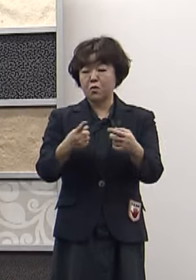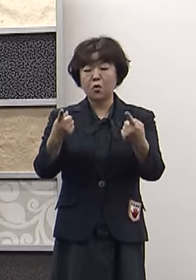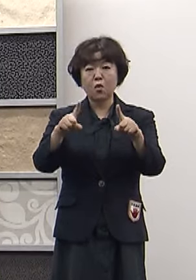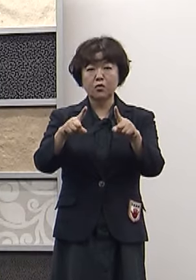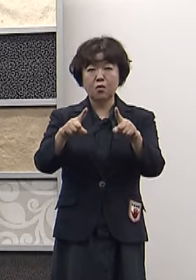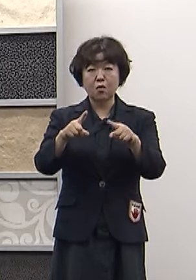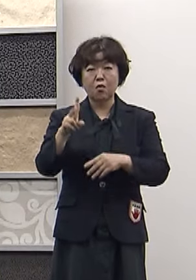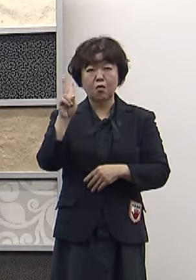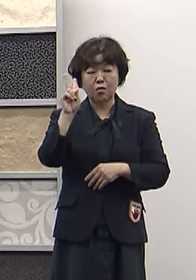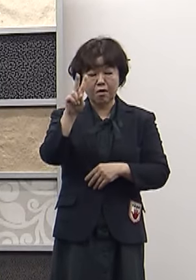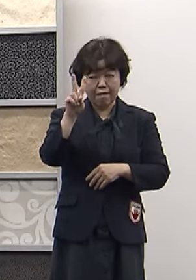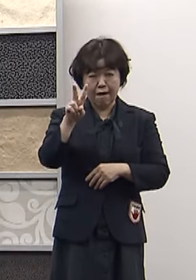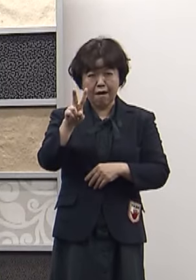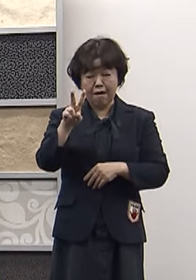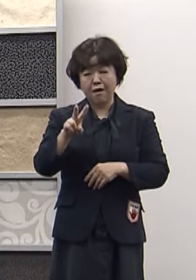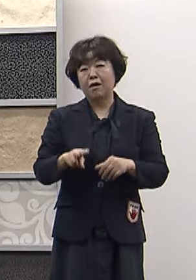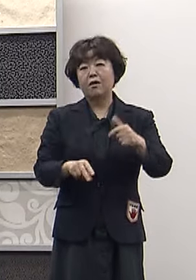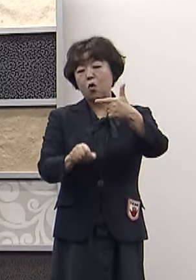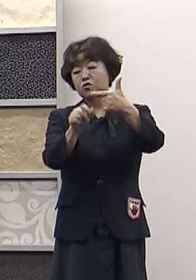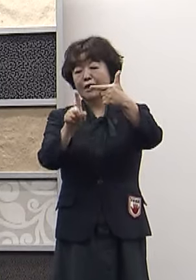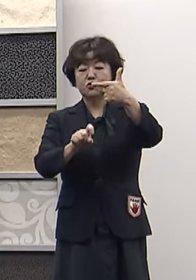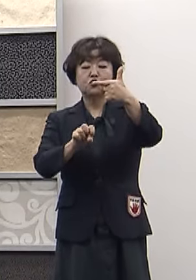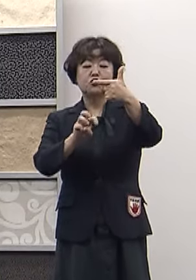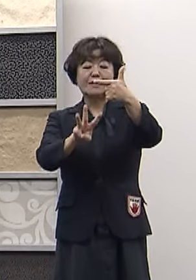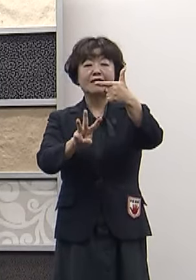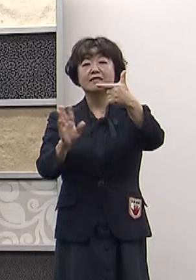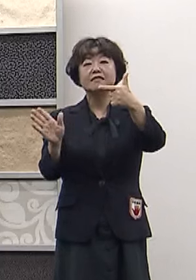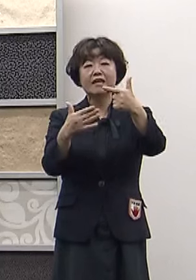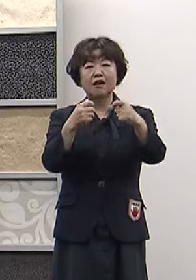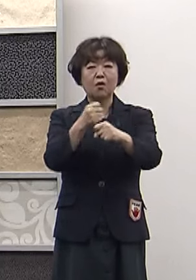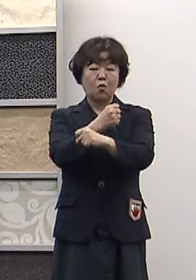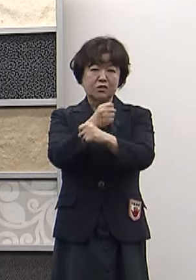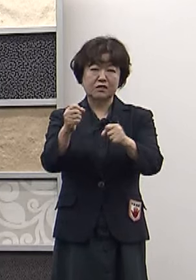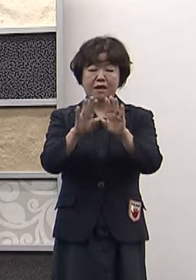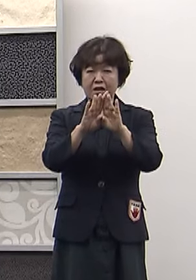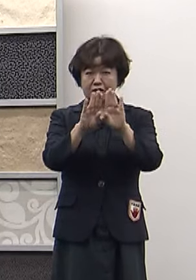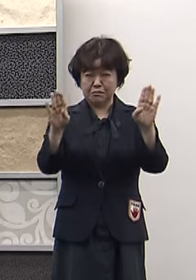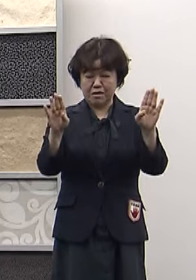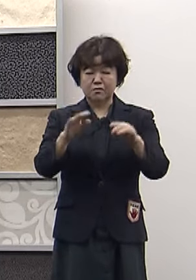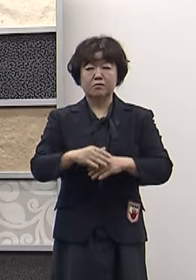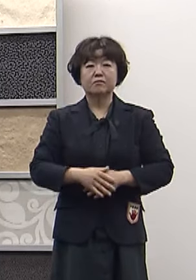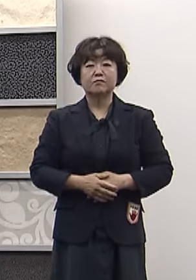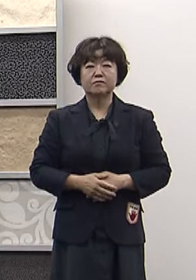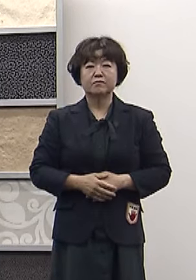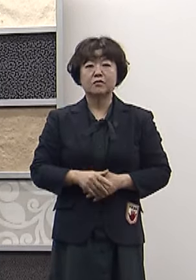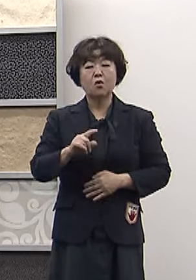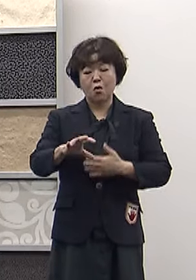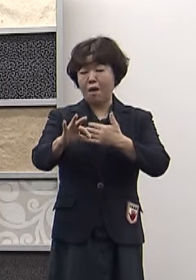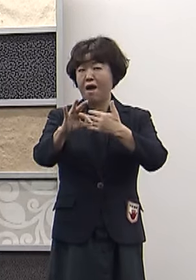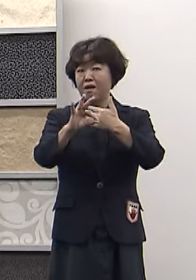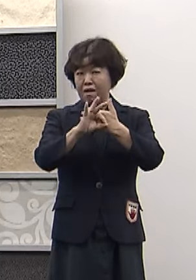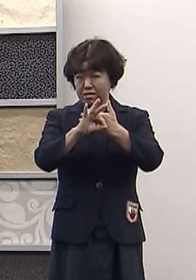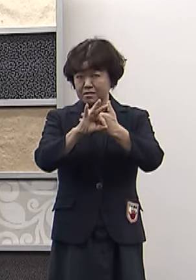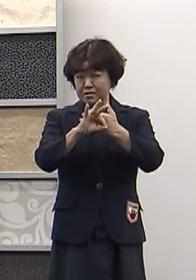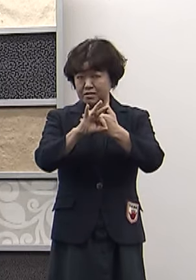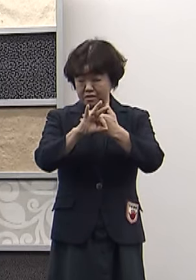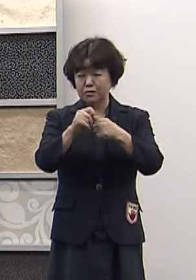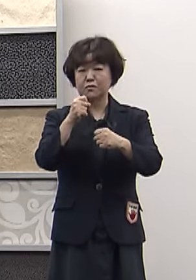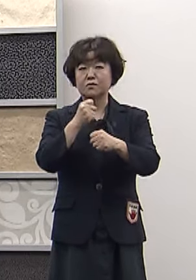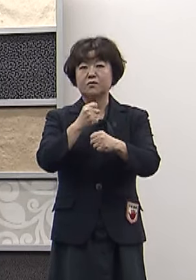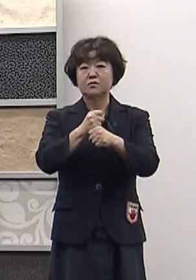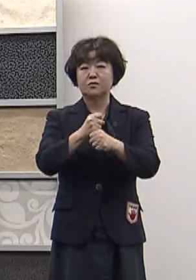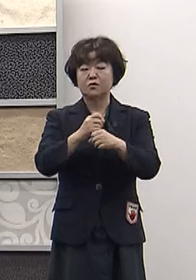後日13日から始めることといたしました。今回設置するゲートですが、これは仮設となりますが、